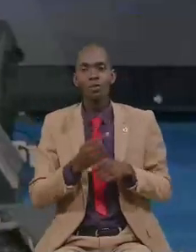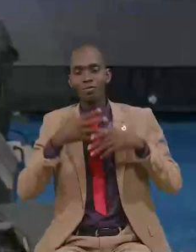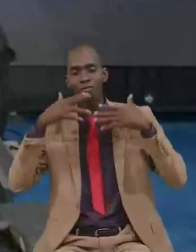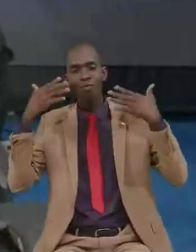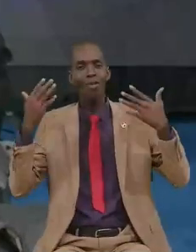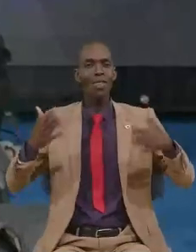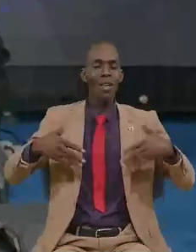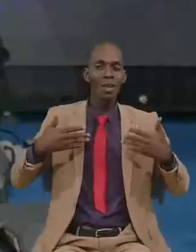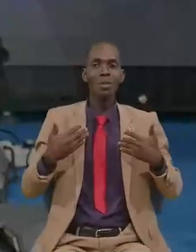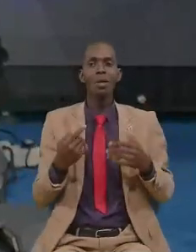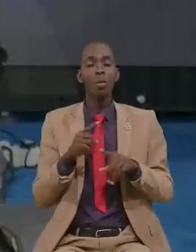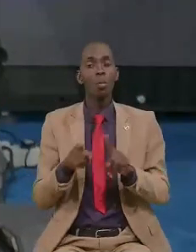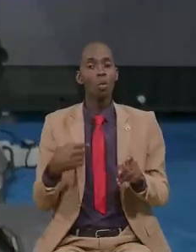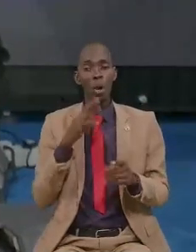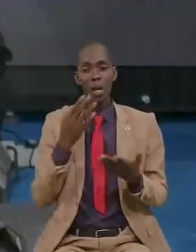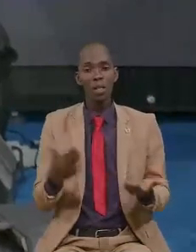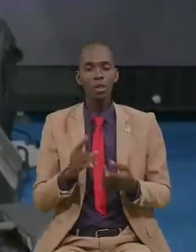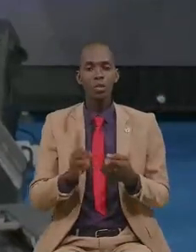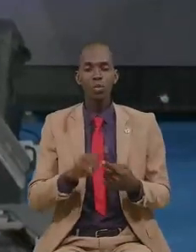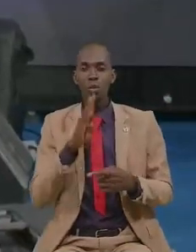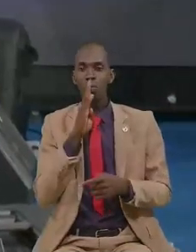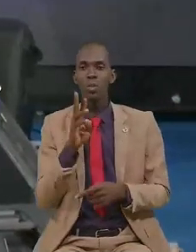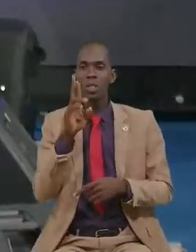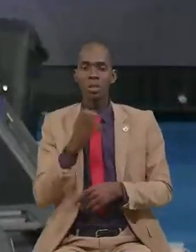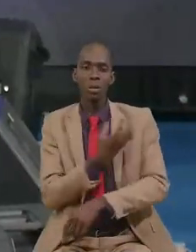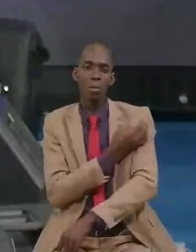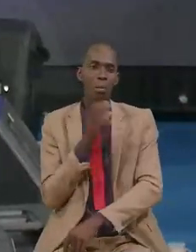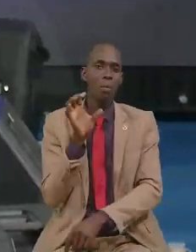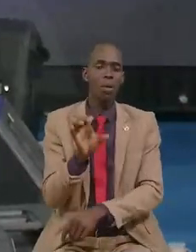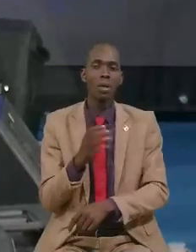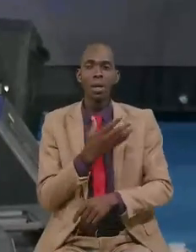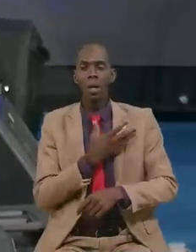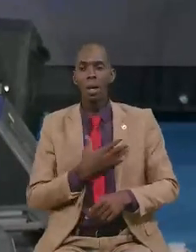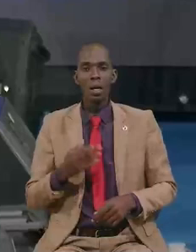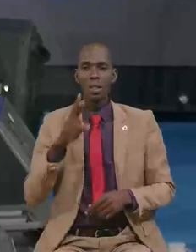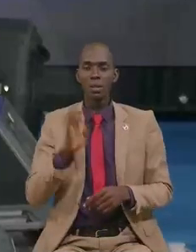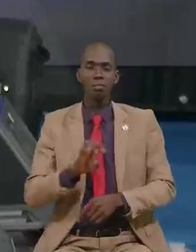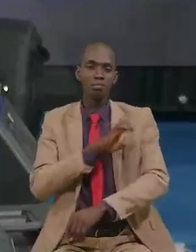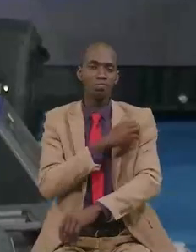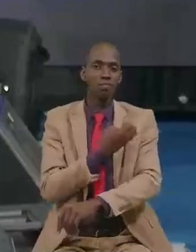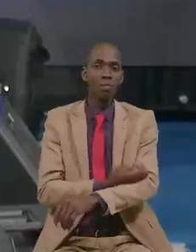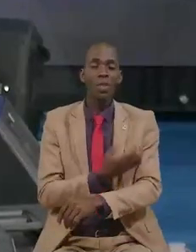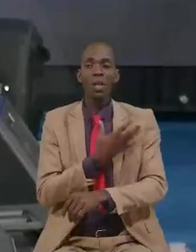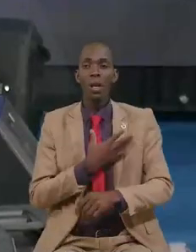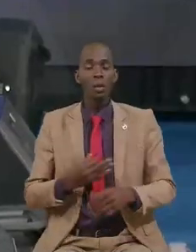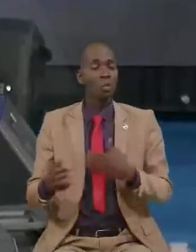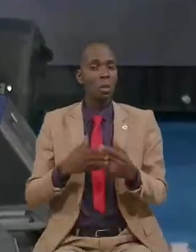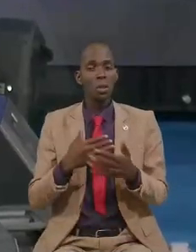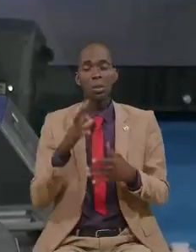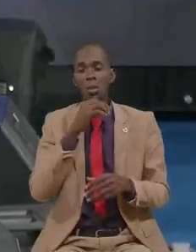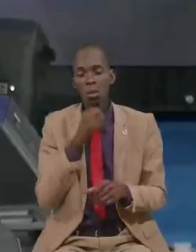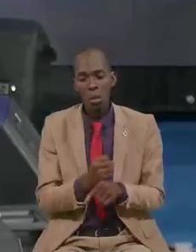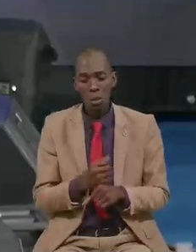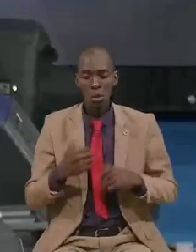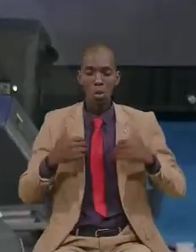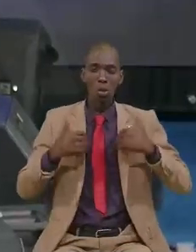Nous ne sommes pas là pour être divertis, nous sommes là pour être remplis de puissance, remplis à nouveau d'énergie, quel que soit notre âge, que tu sois jeune, vieux,